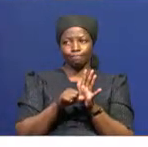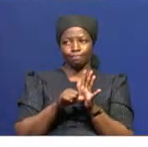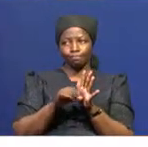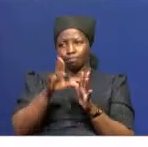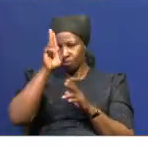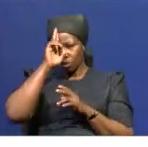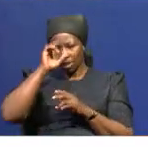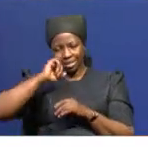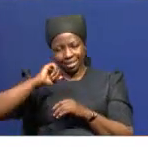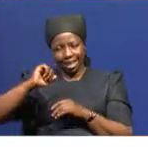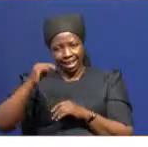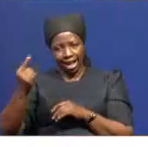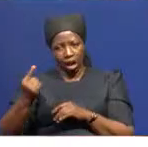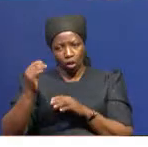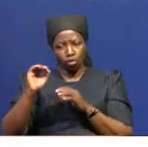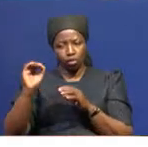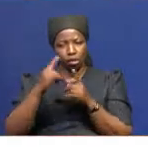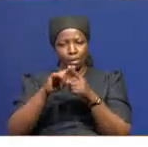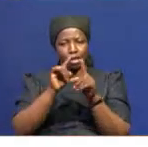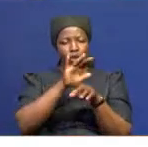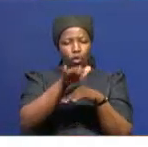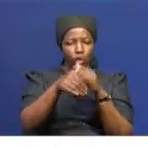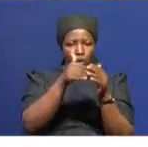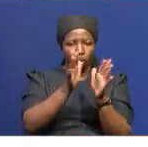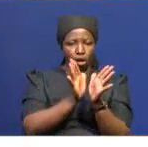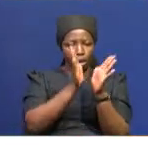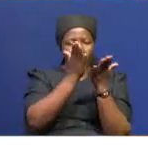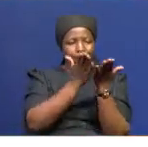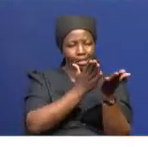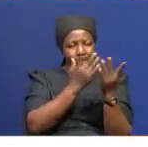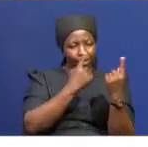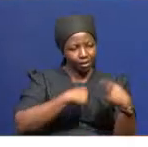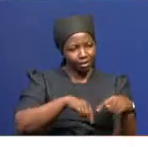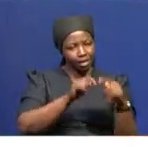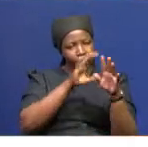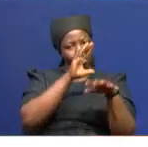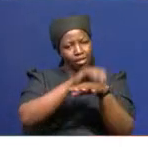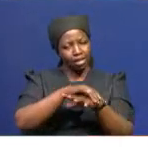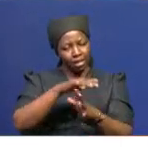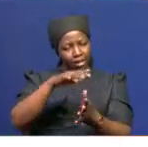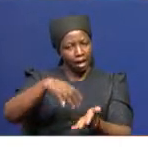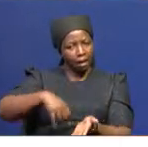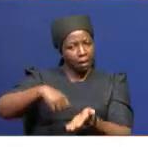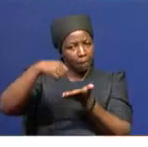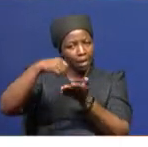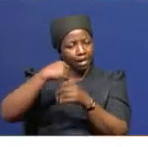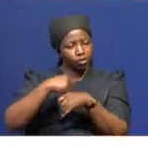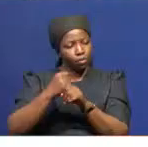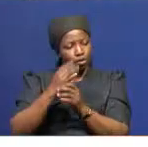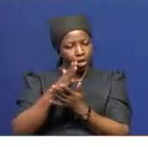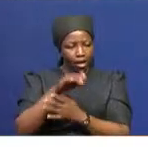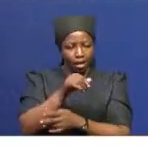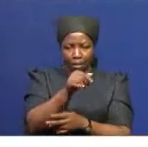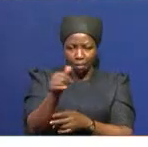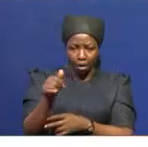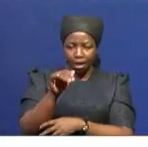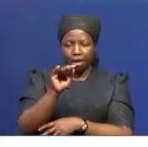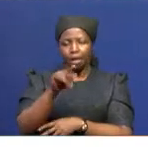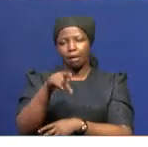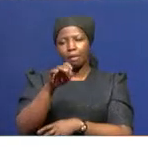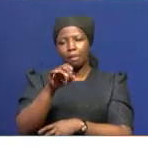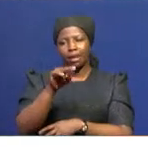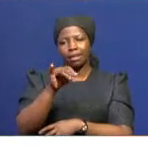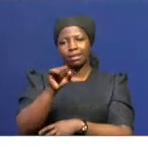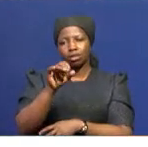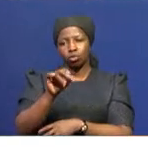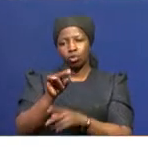wa askari peke yake, lakini public service wote wakijaribu kupata budget ya kuhakikisha inalipa mambo ya pensheni. Lakini